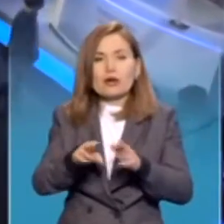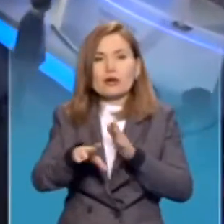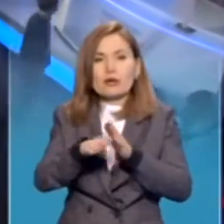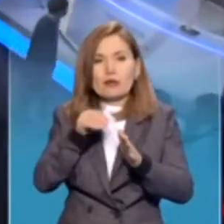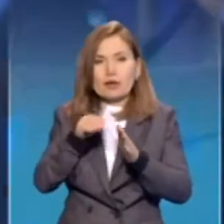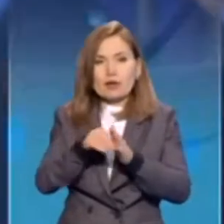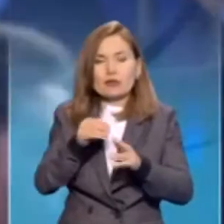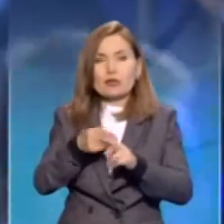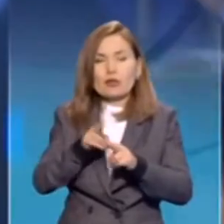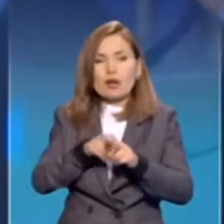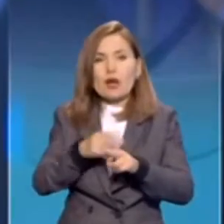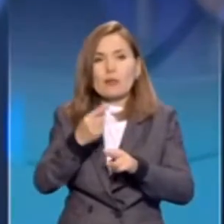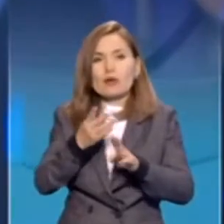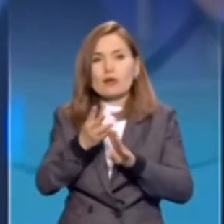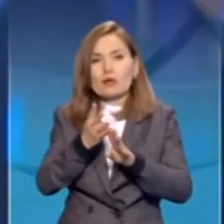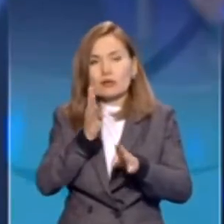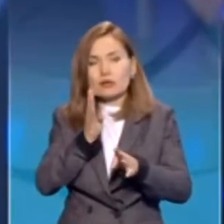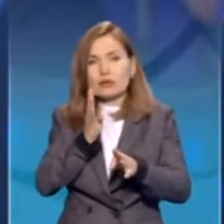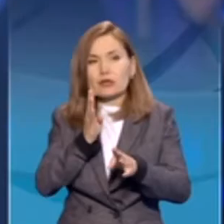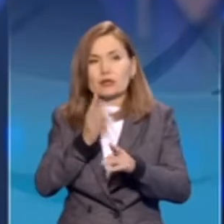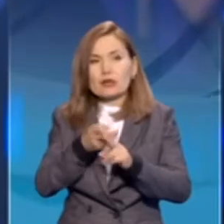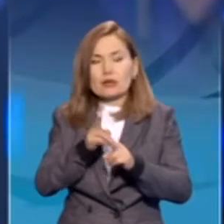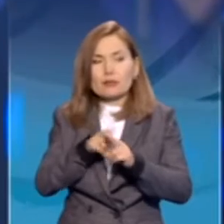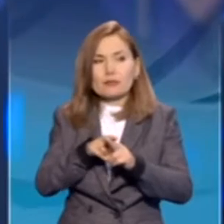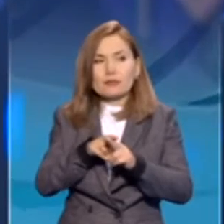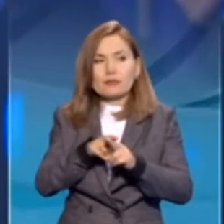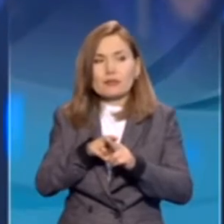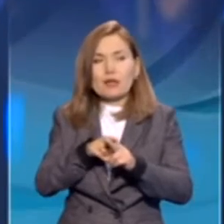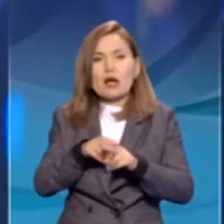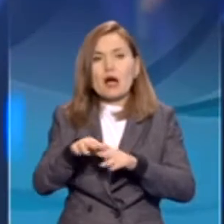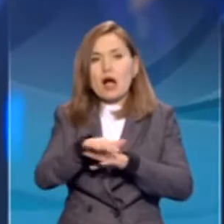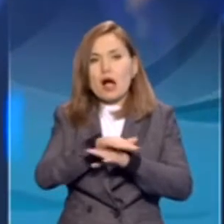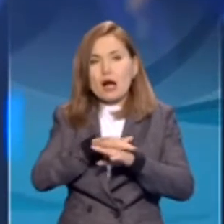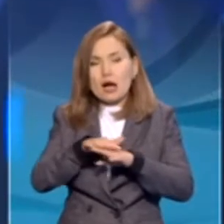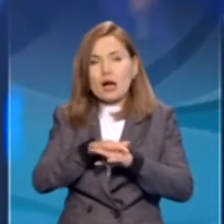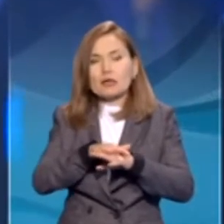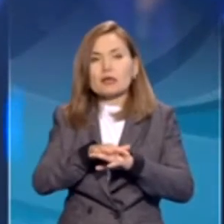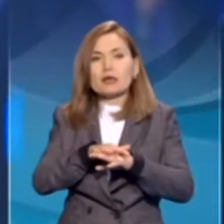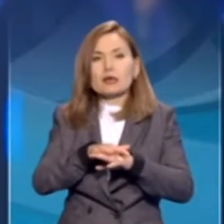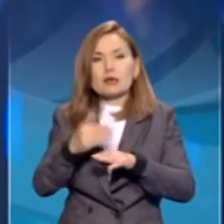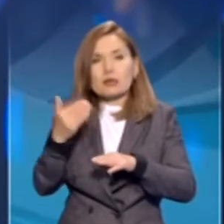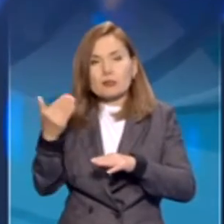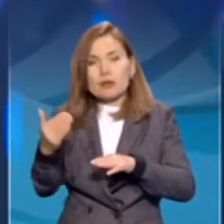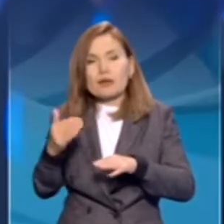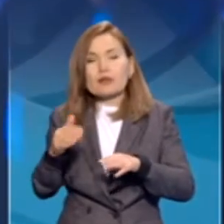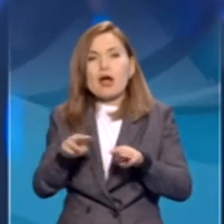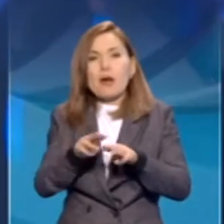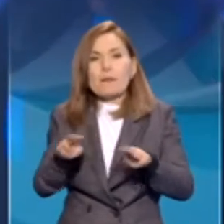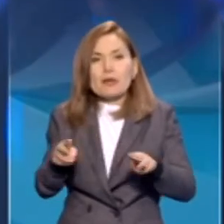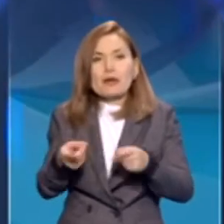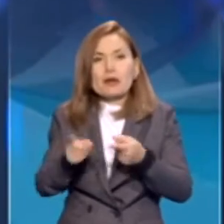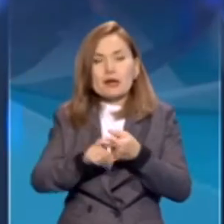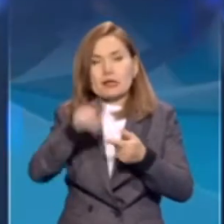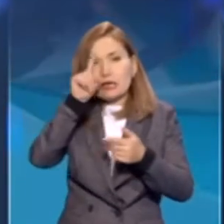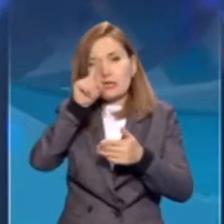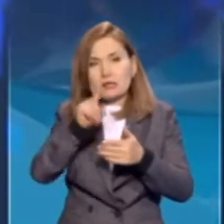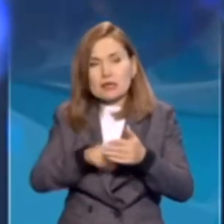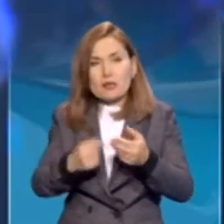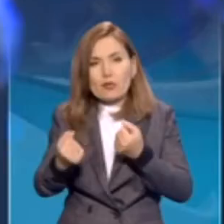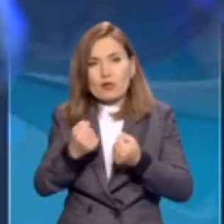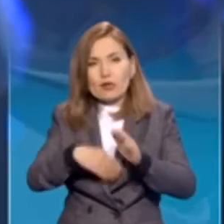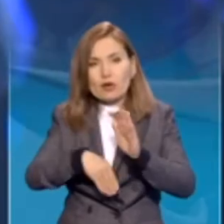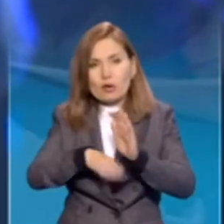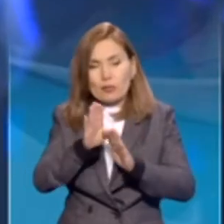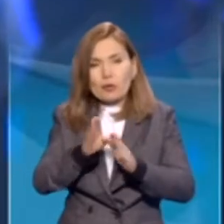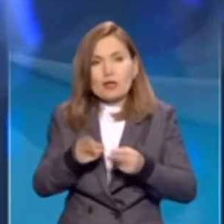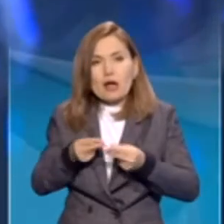referendum birinciden mınau halk ben bilgi arasındağı senim diyalogının kalıptasuuna